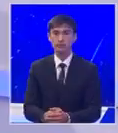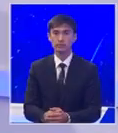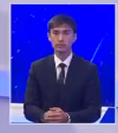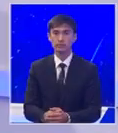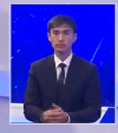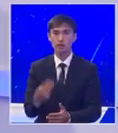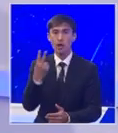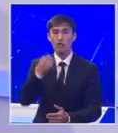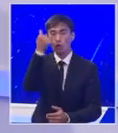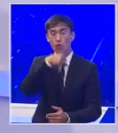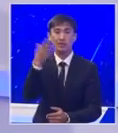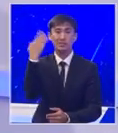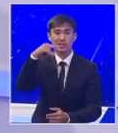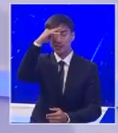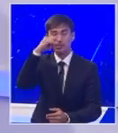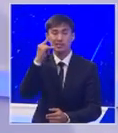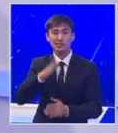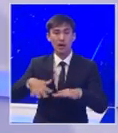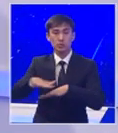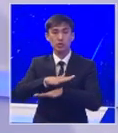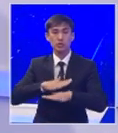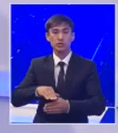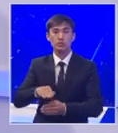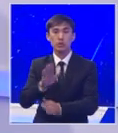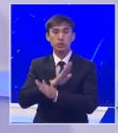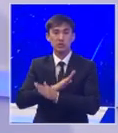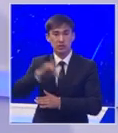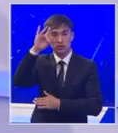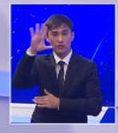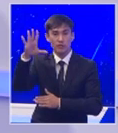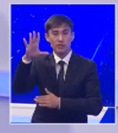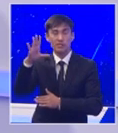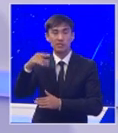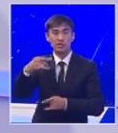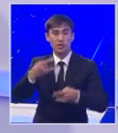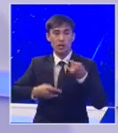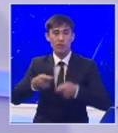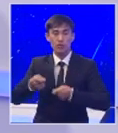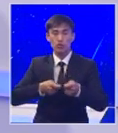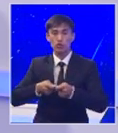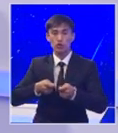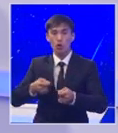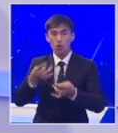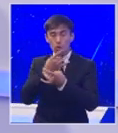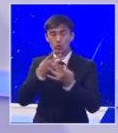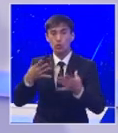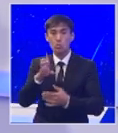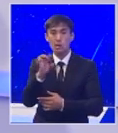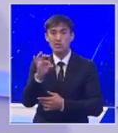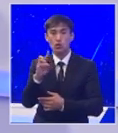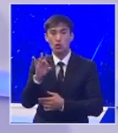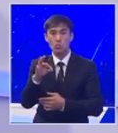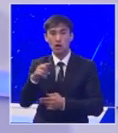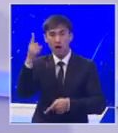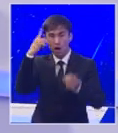два года назад казахстанской общественность простилась с известным телеведущим и деятелем культуры бессильным куран беком автор